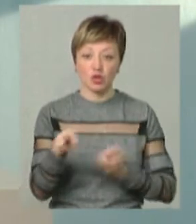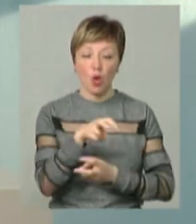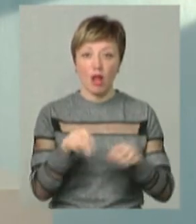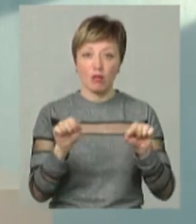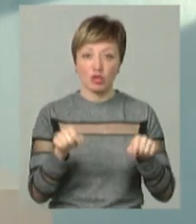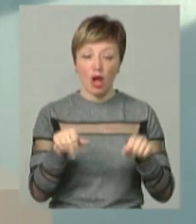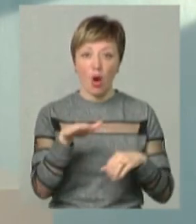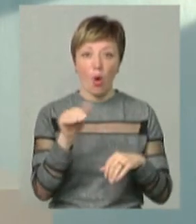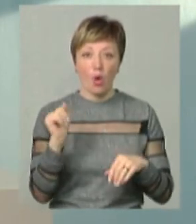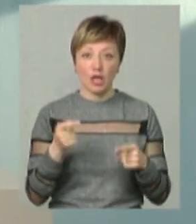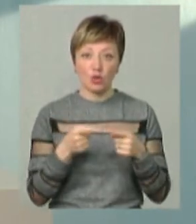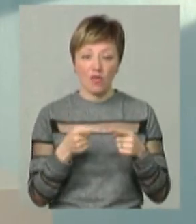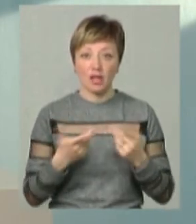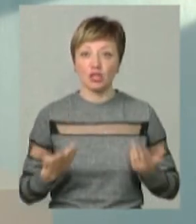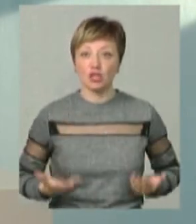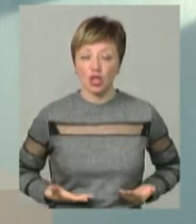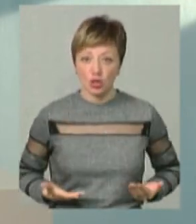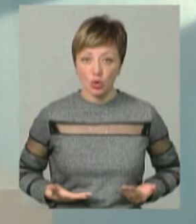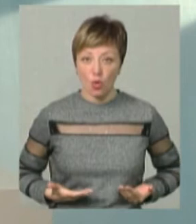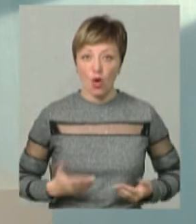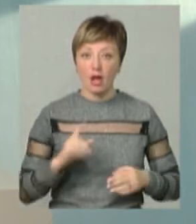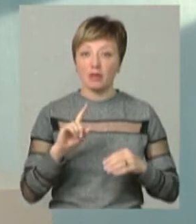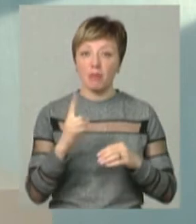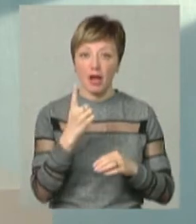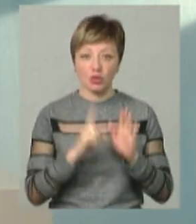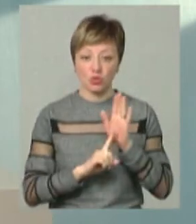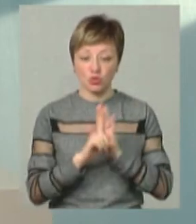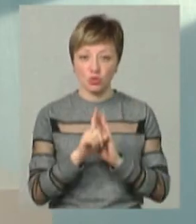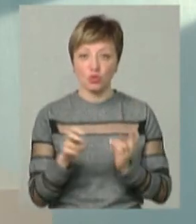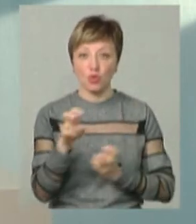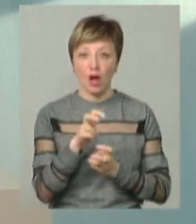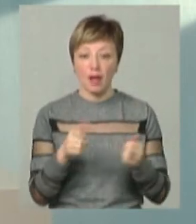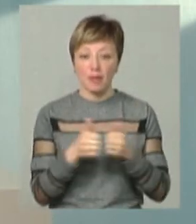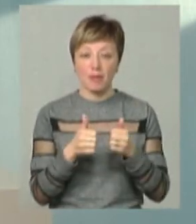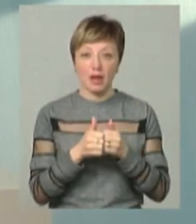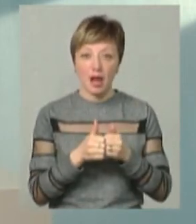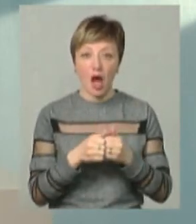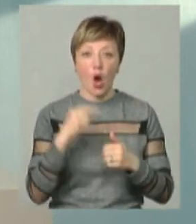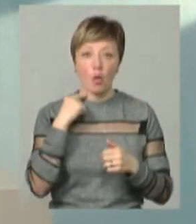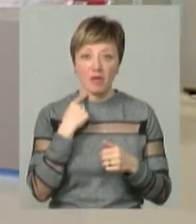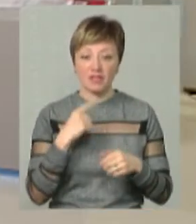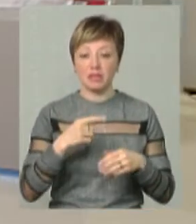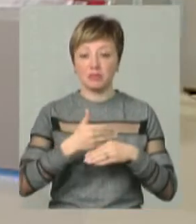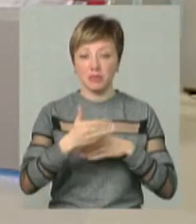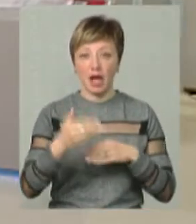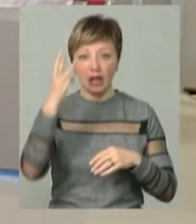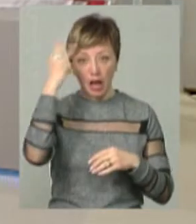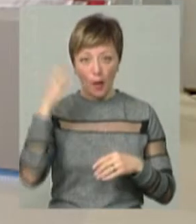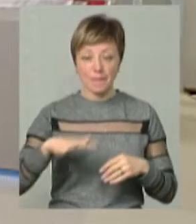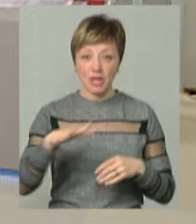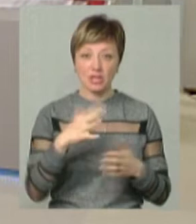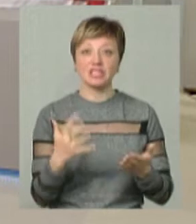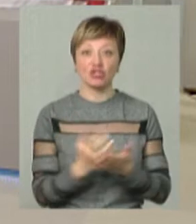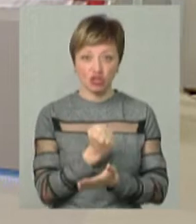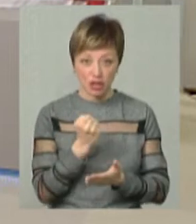можливості орендувати житло. І спершу вони шукали це неподалік Кропивницького, згодом уже на Хмельниччині. І